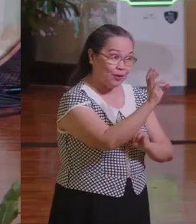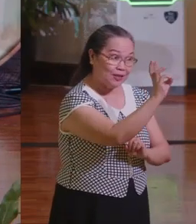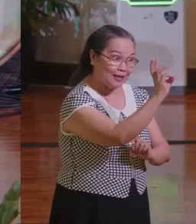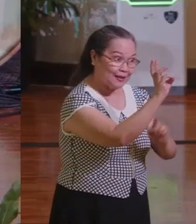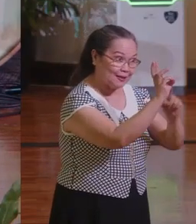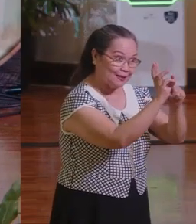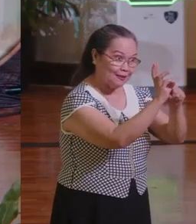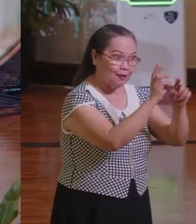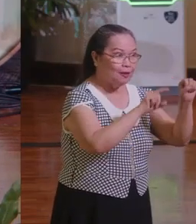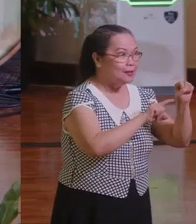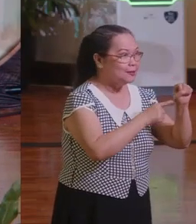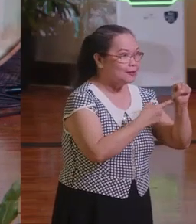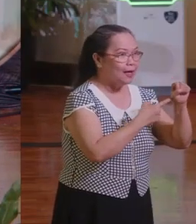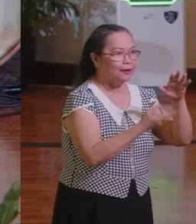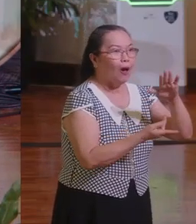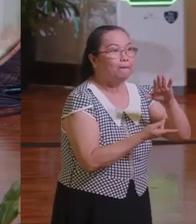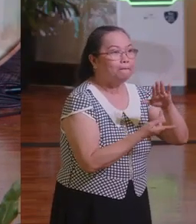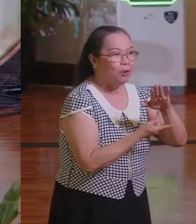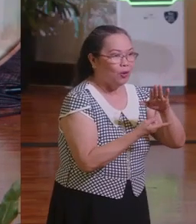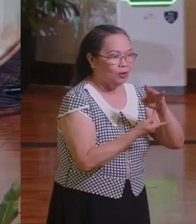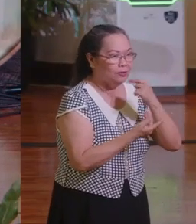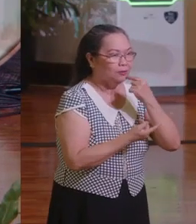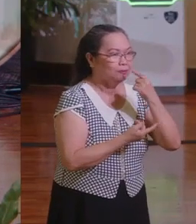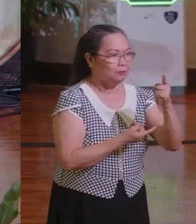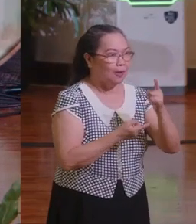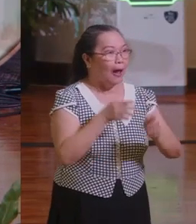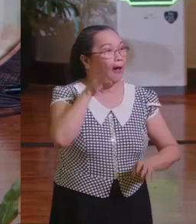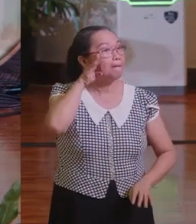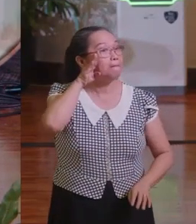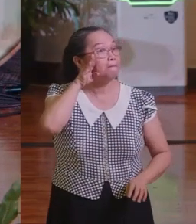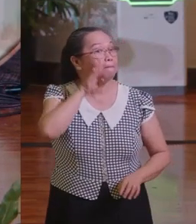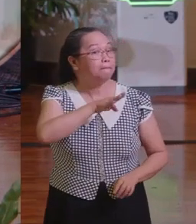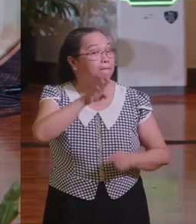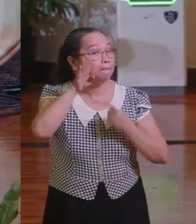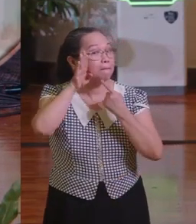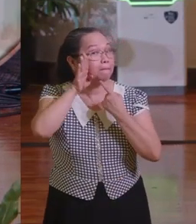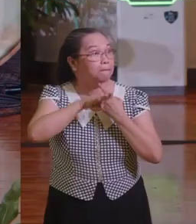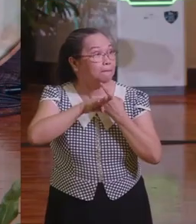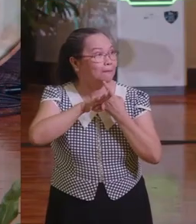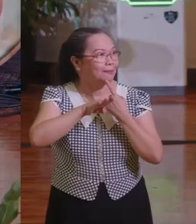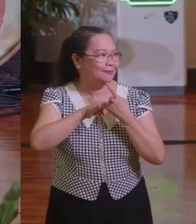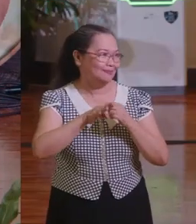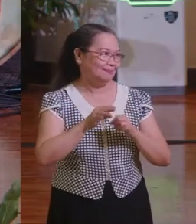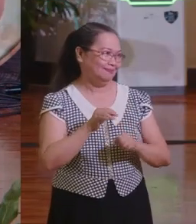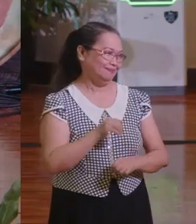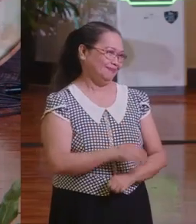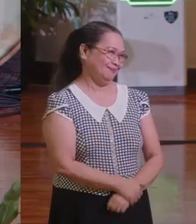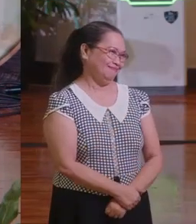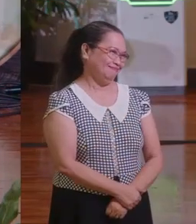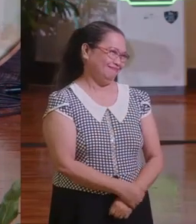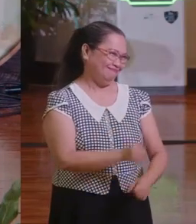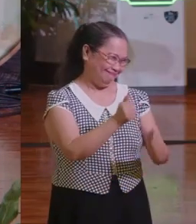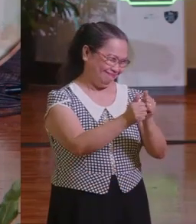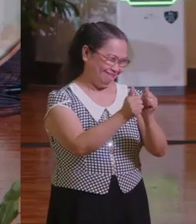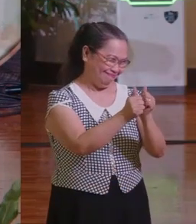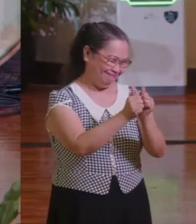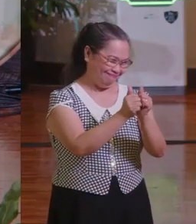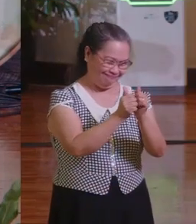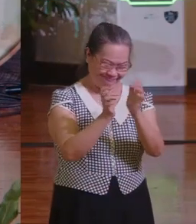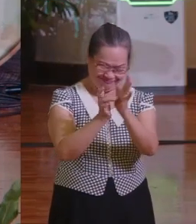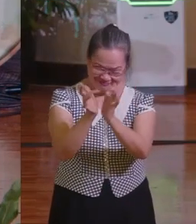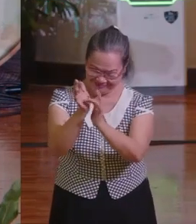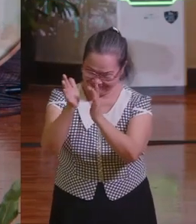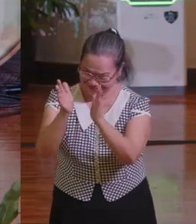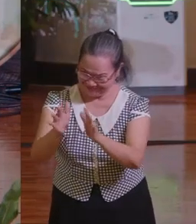6. Inumpisahan po ni Pablo with the word brothers. So, ang indikasyon po, ang kanyang kausap ay